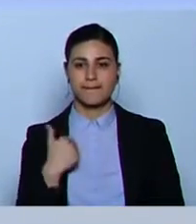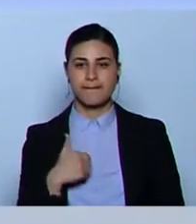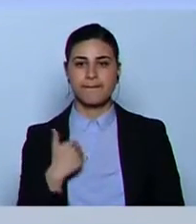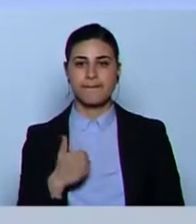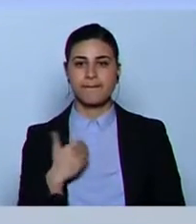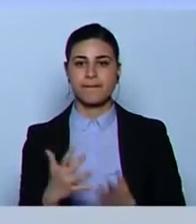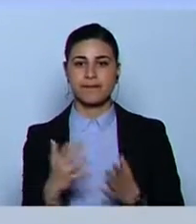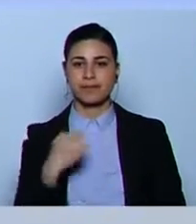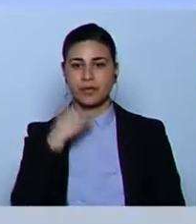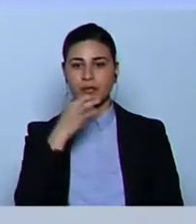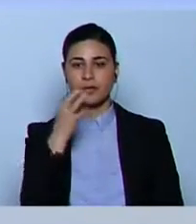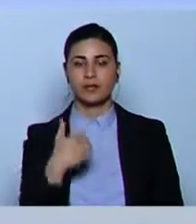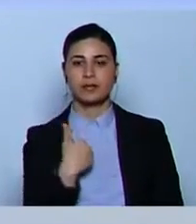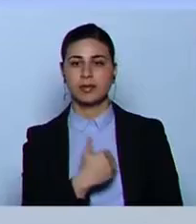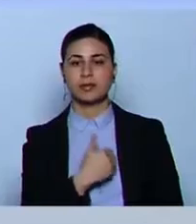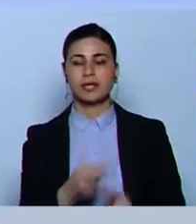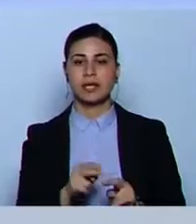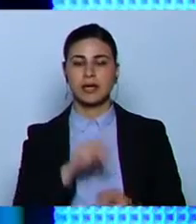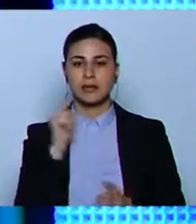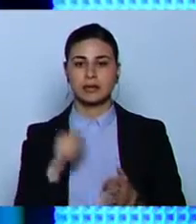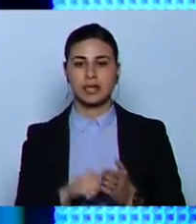მოგესალმებით და დიდ მადლობას მოგახსენებთ, რომ